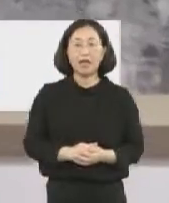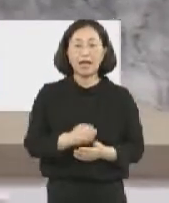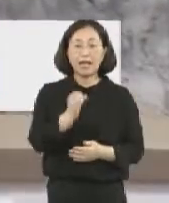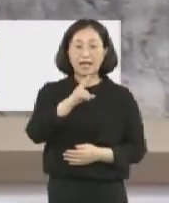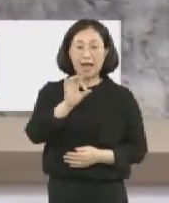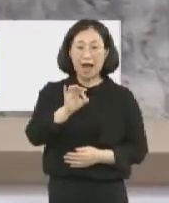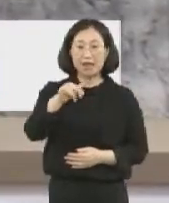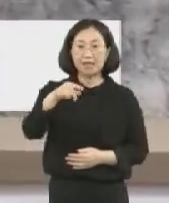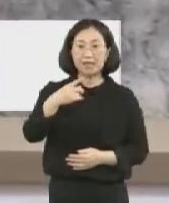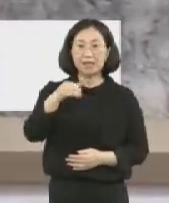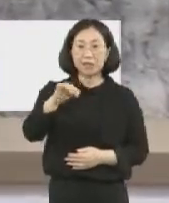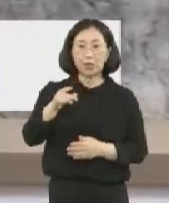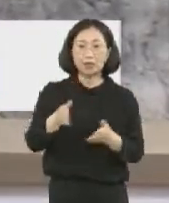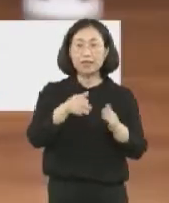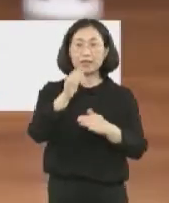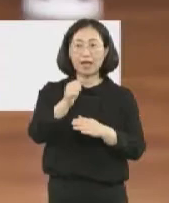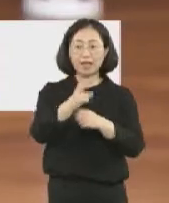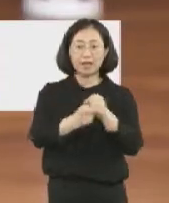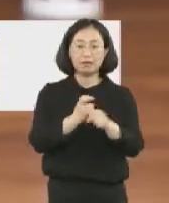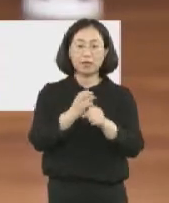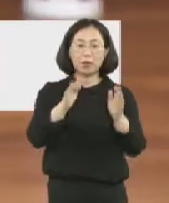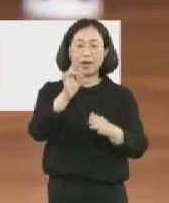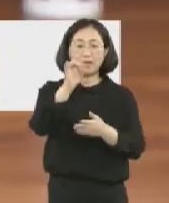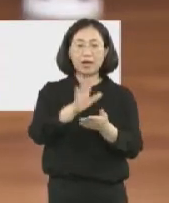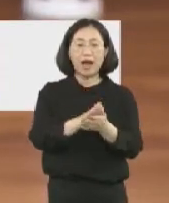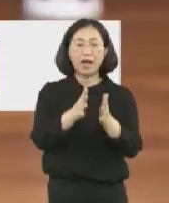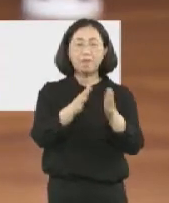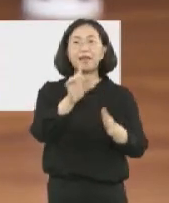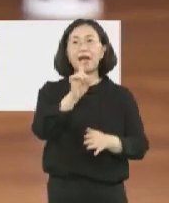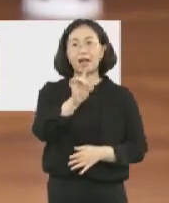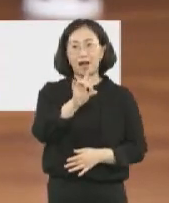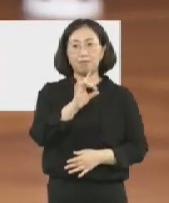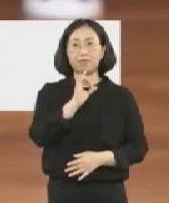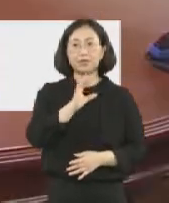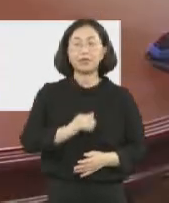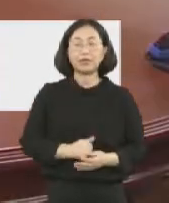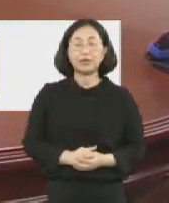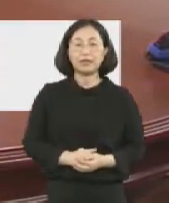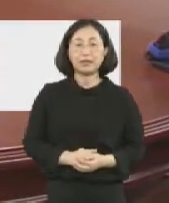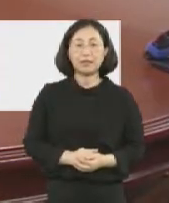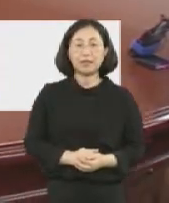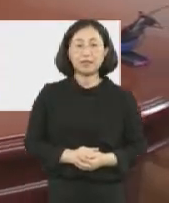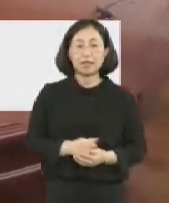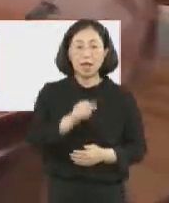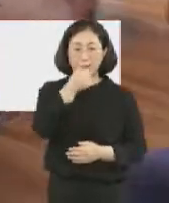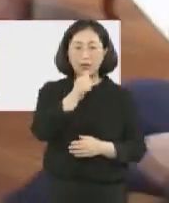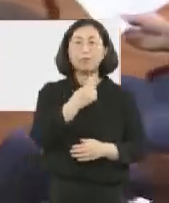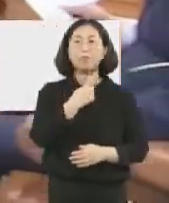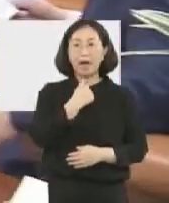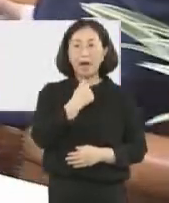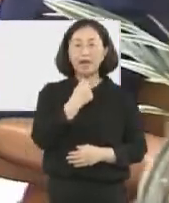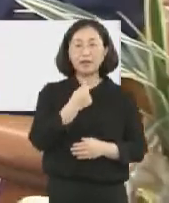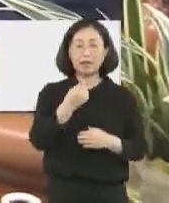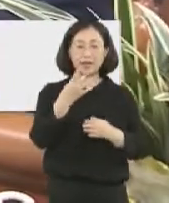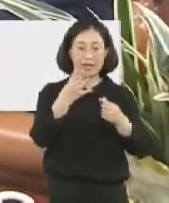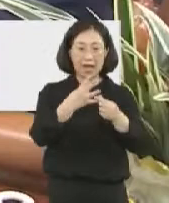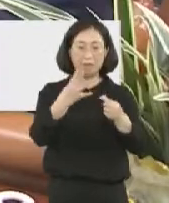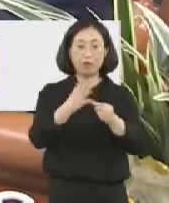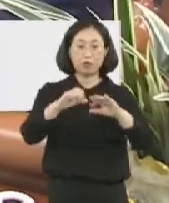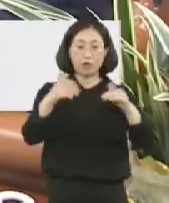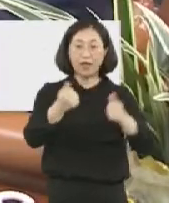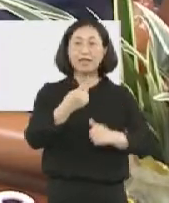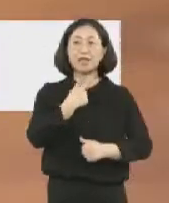역시 22년 동안 보유한 천안의 아파트 한 채뿐이었습니다. 변호사 출신으로 사선 국회의원을